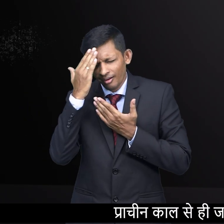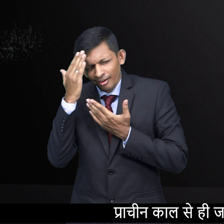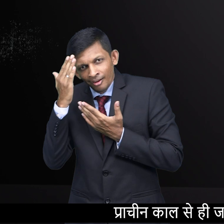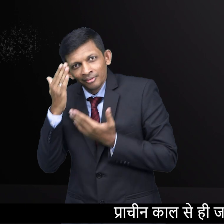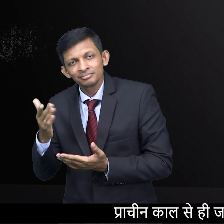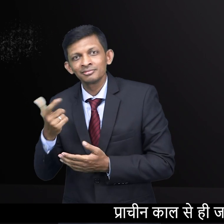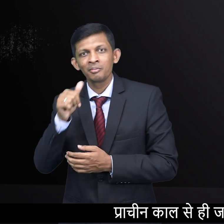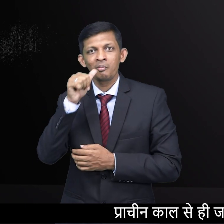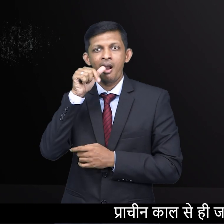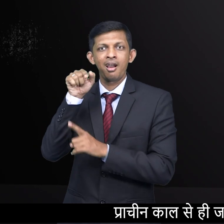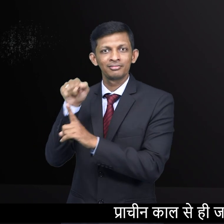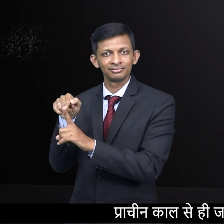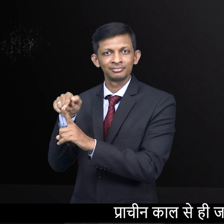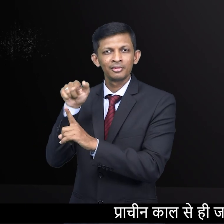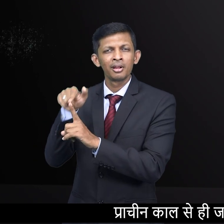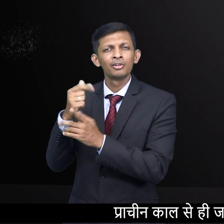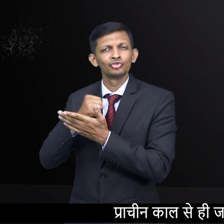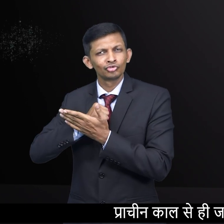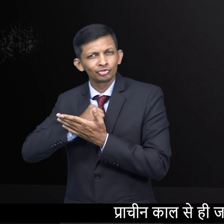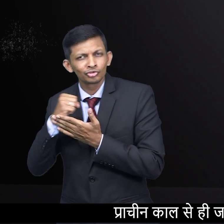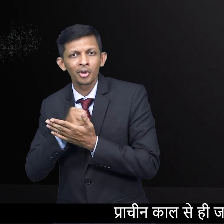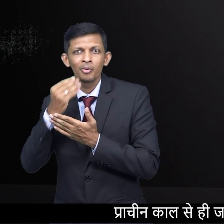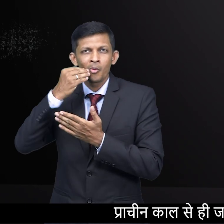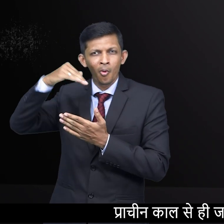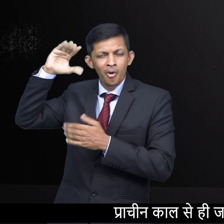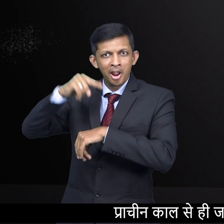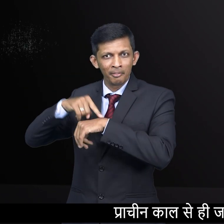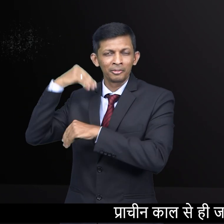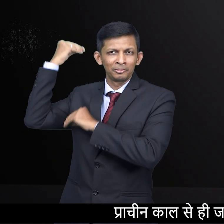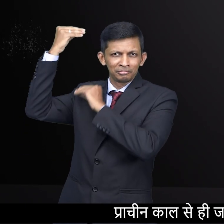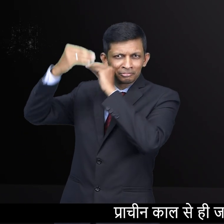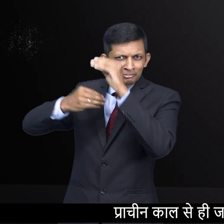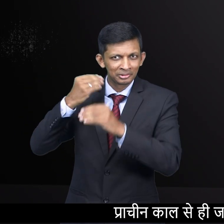प्राचीन काल से ही जल पूजा का अभ्यास किया जाता रहा है।